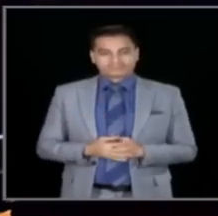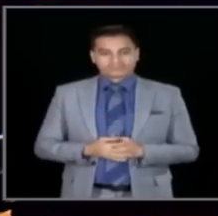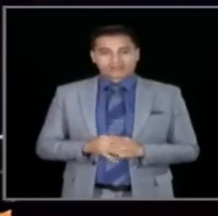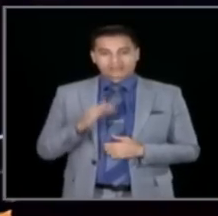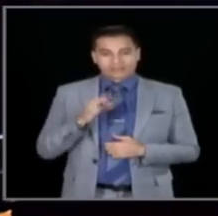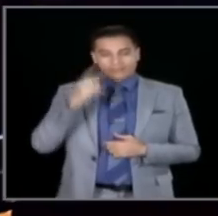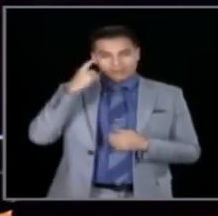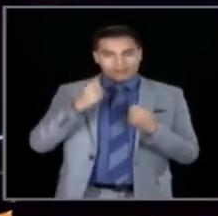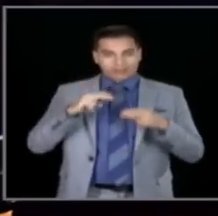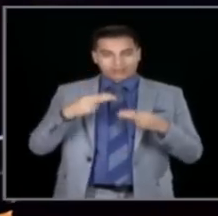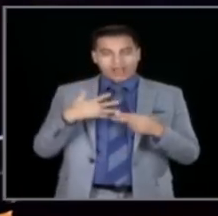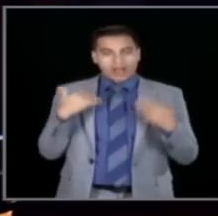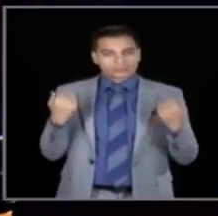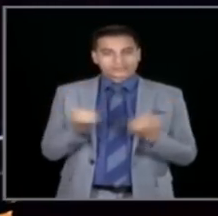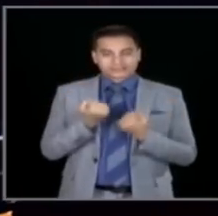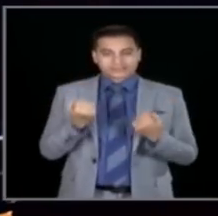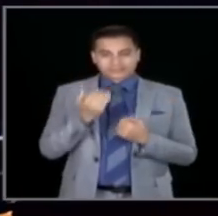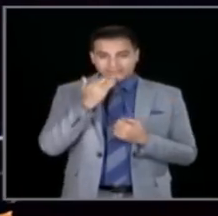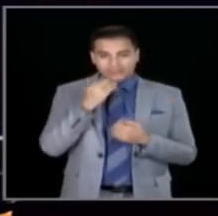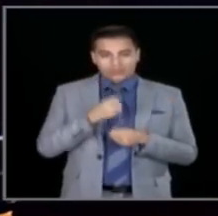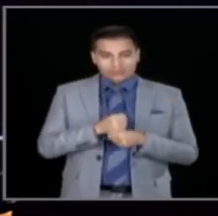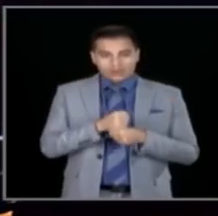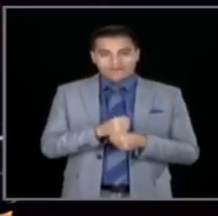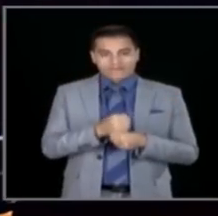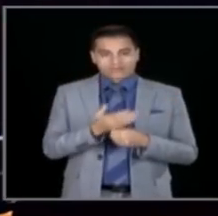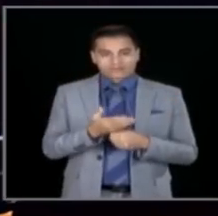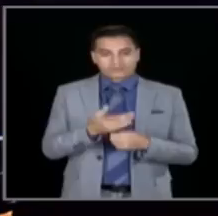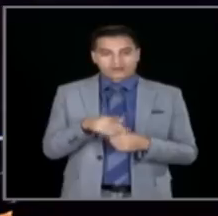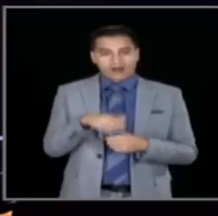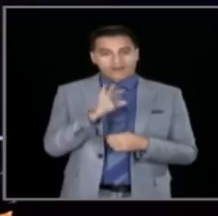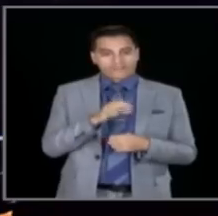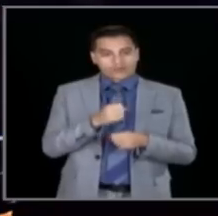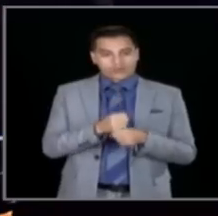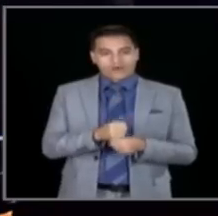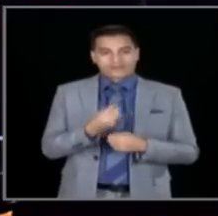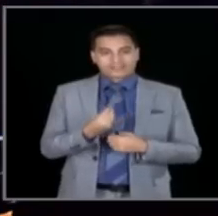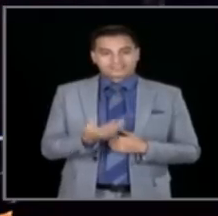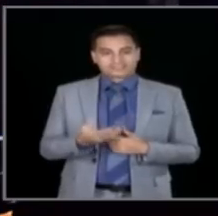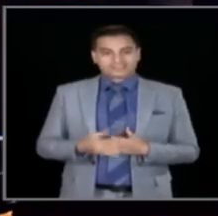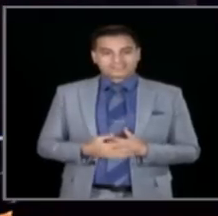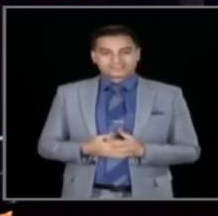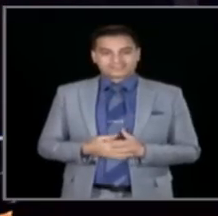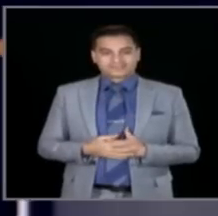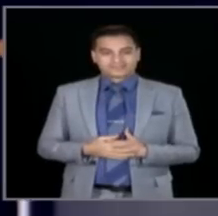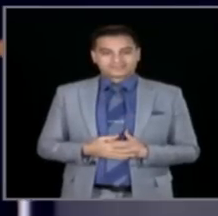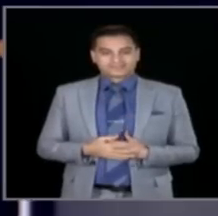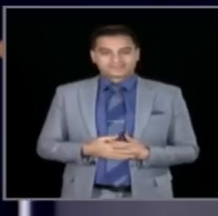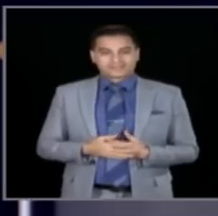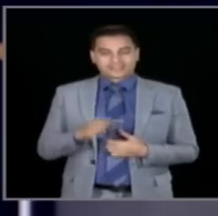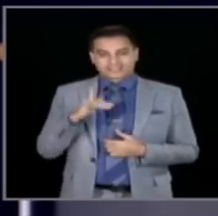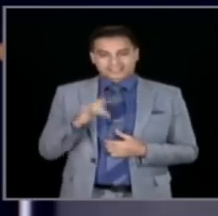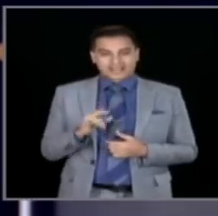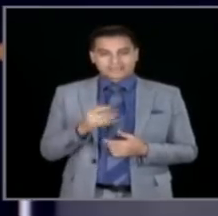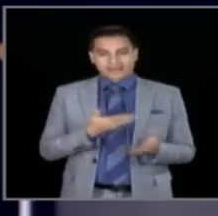طبعا تحت ضغط كانت عايزة تدريب. لا خليك هنا، خليك هنا بحراوي، راح فين؟ خليك لسه معانا.